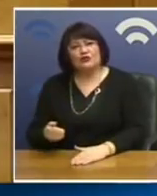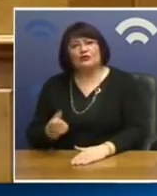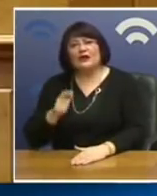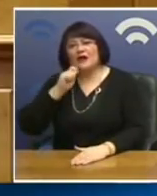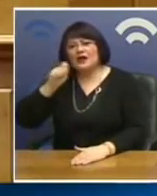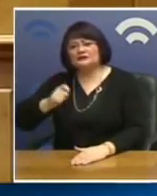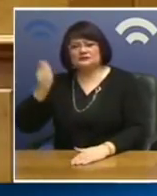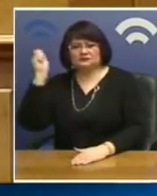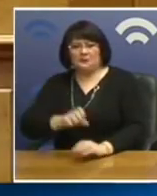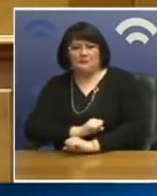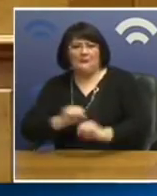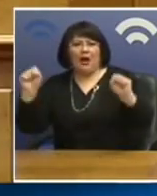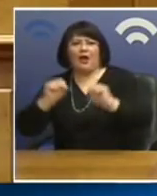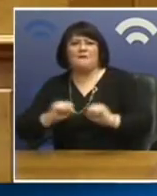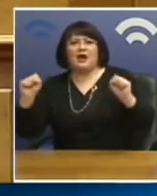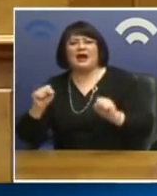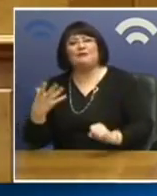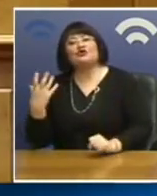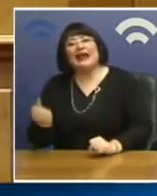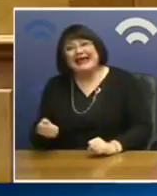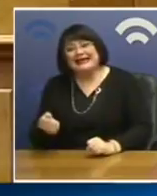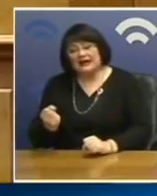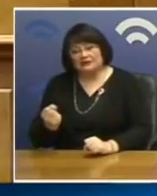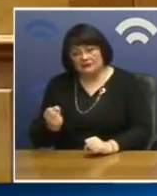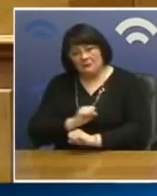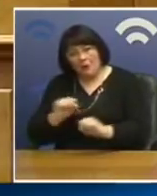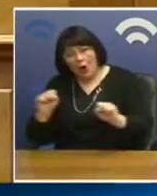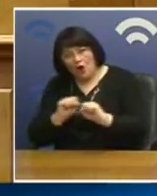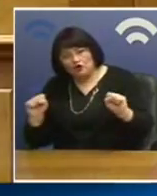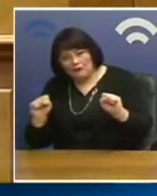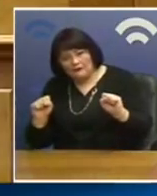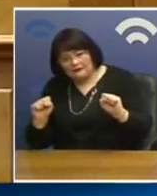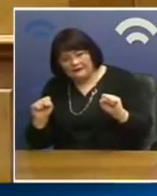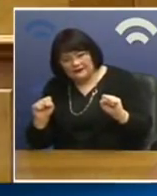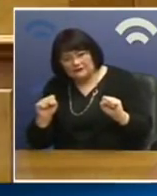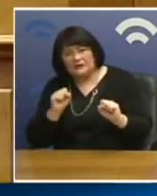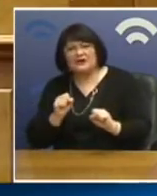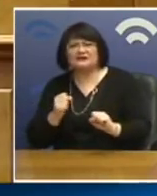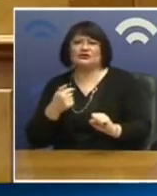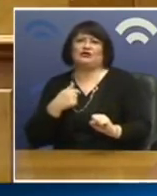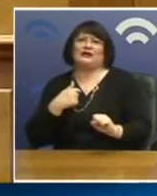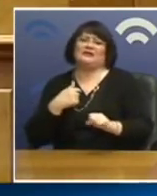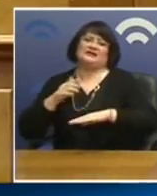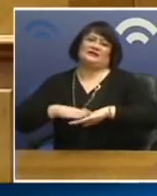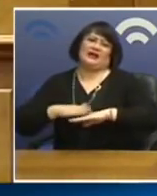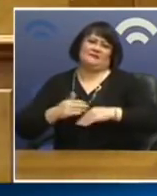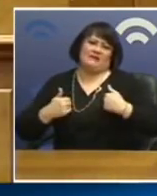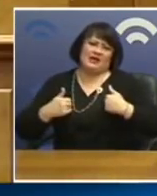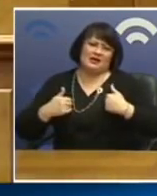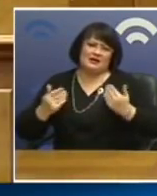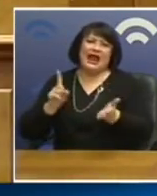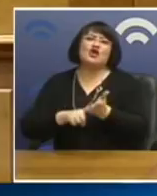Μολότοφ. Αυτό ήταν το επιχείρημα. Και άρα, εσείς που ομνύετε στον νόμο και στην τάξη,